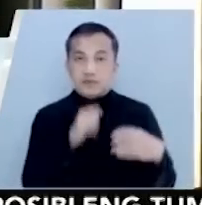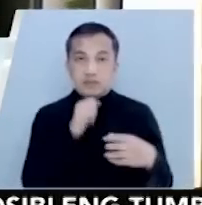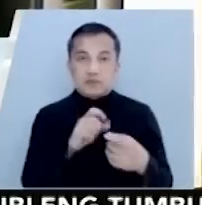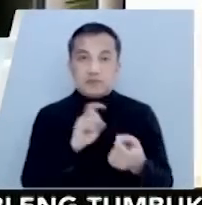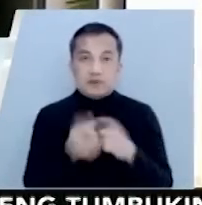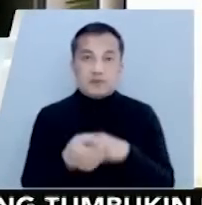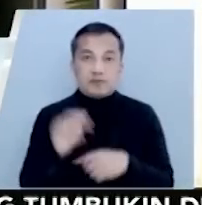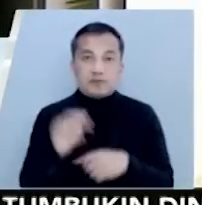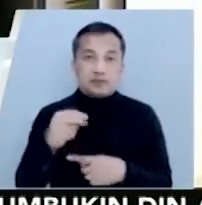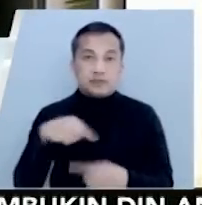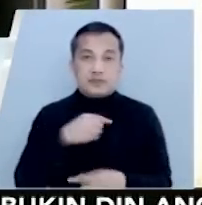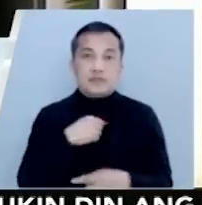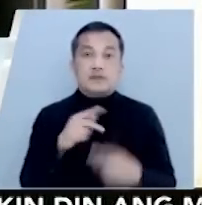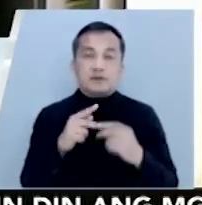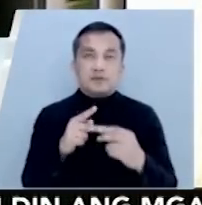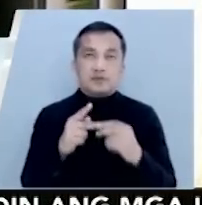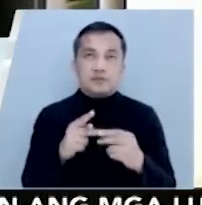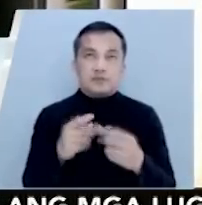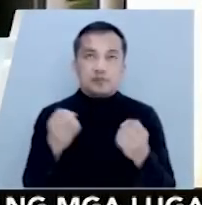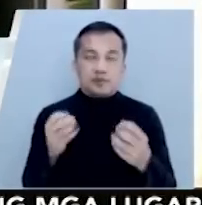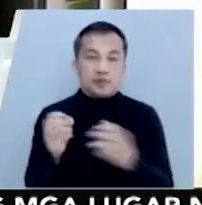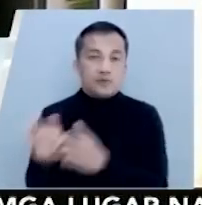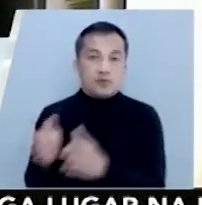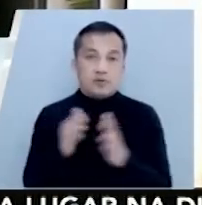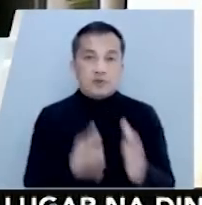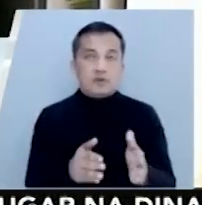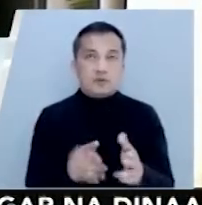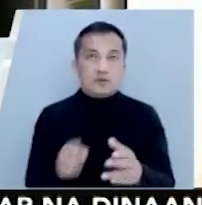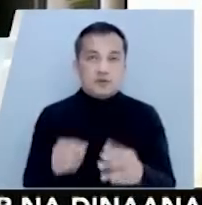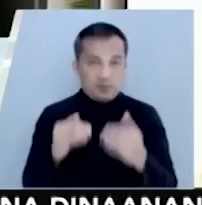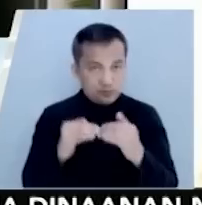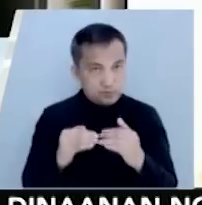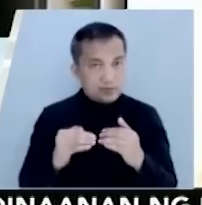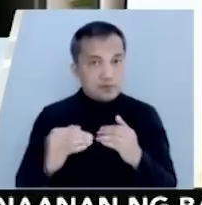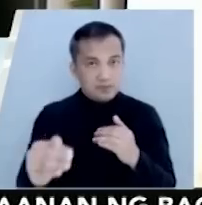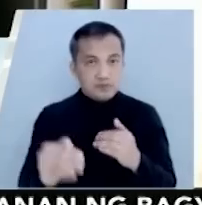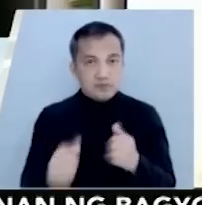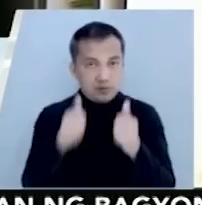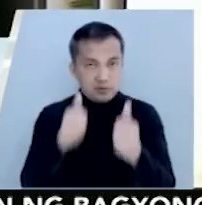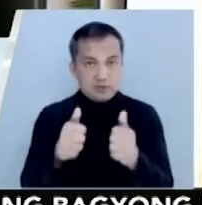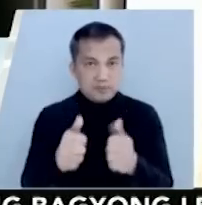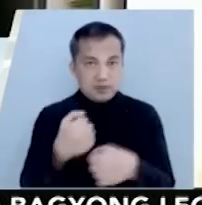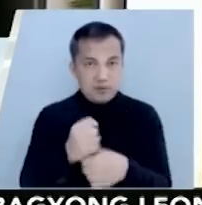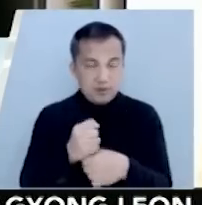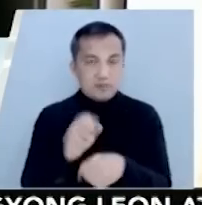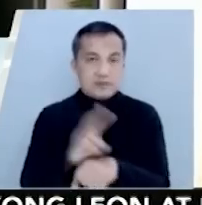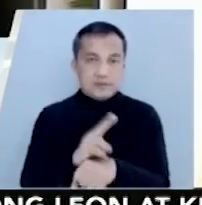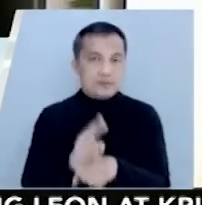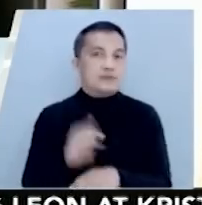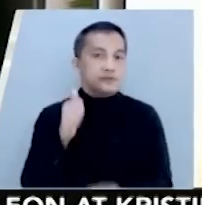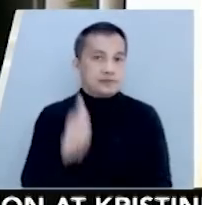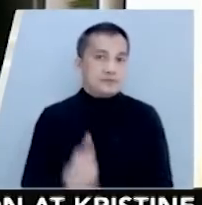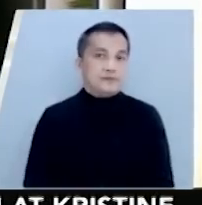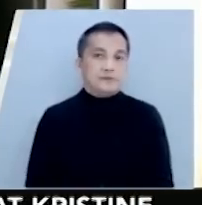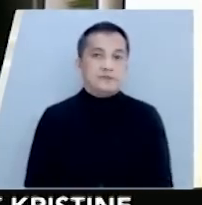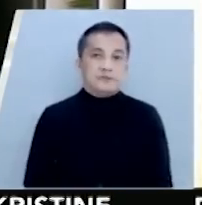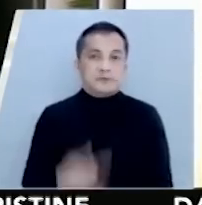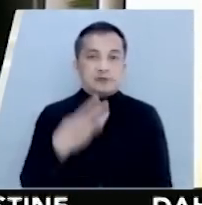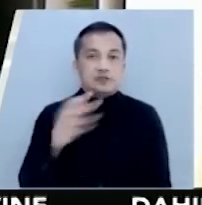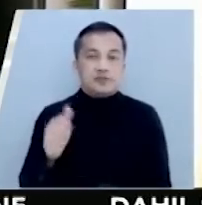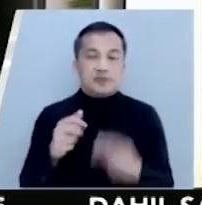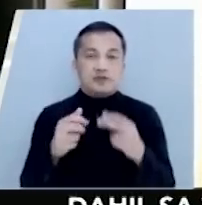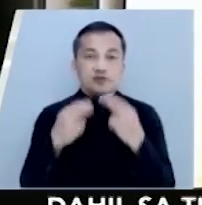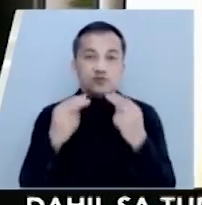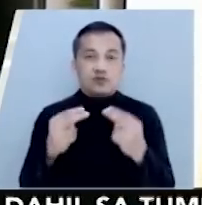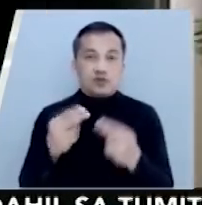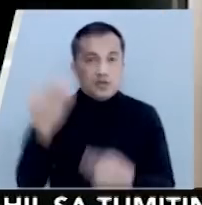sa plastic, ay marami namang paraan para maging sustainable ang paggawa at paggamit nito. Para sa GMA Integrated News, ako si